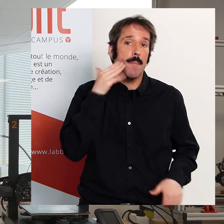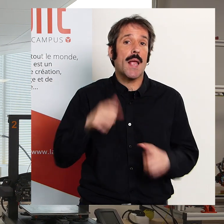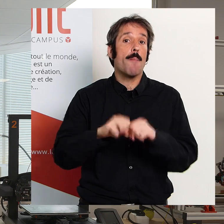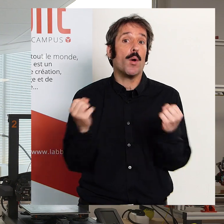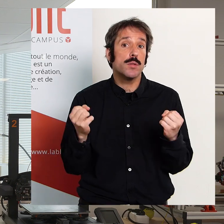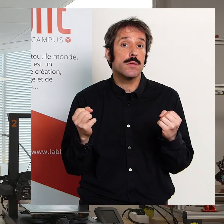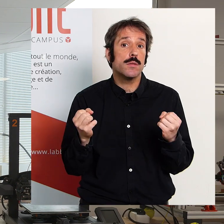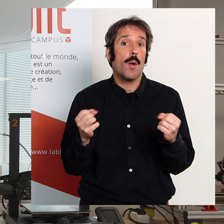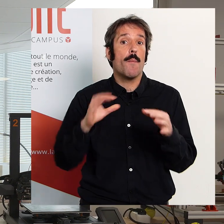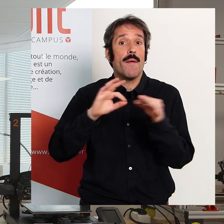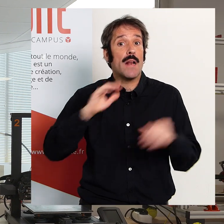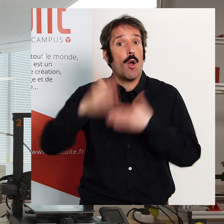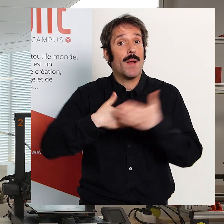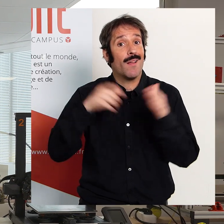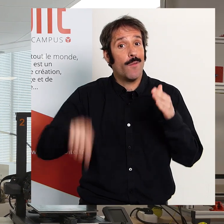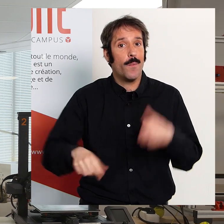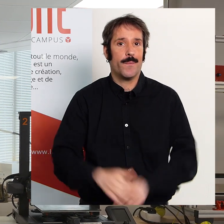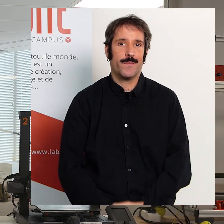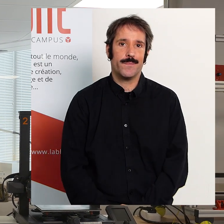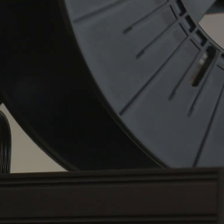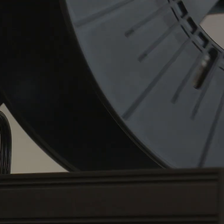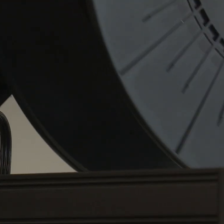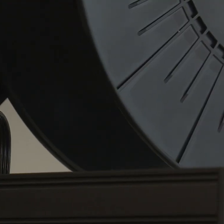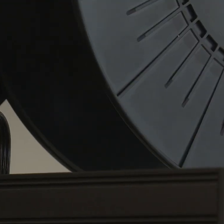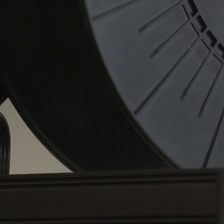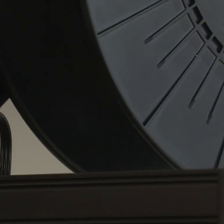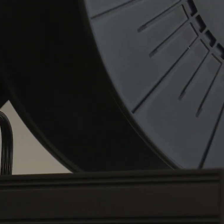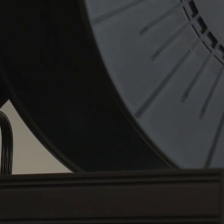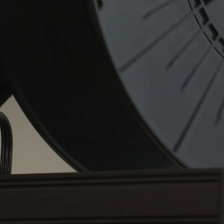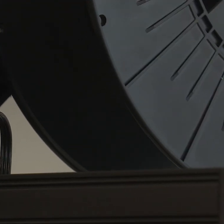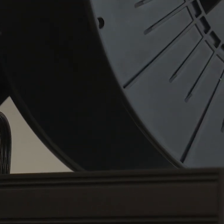met en pause l'impression si vous êtes arrivé à court de fil.